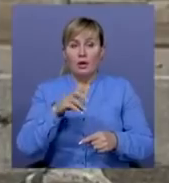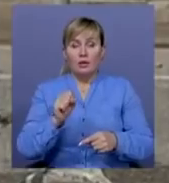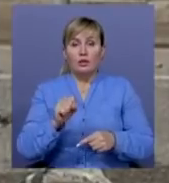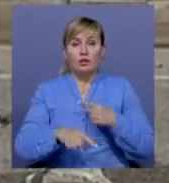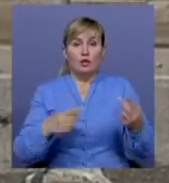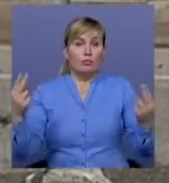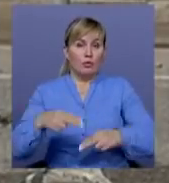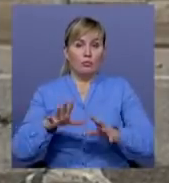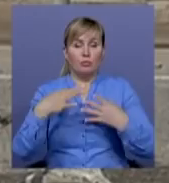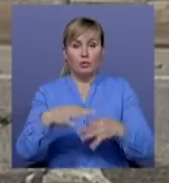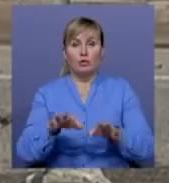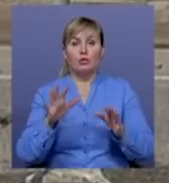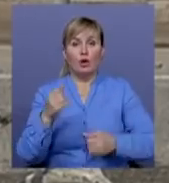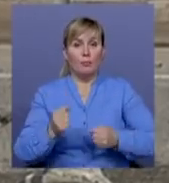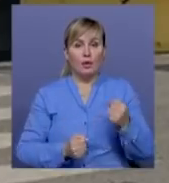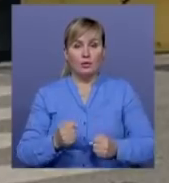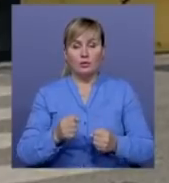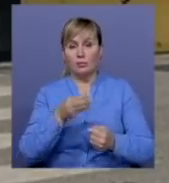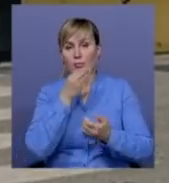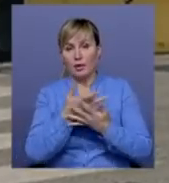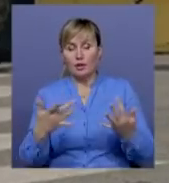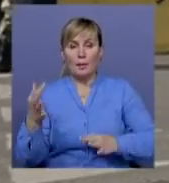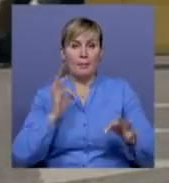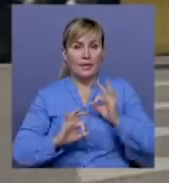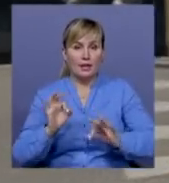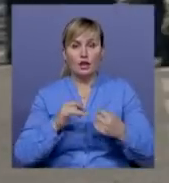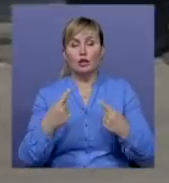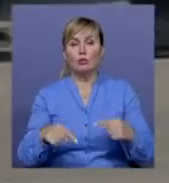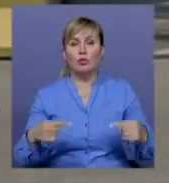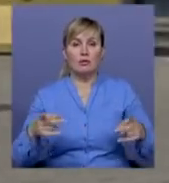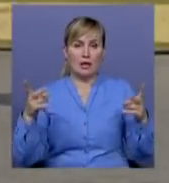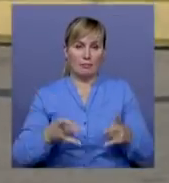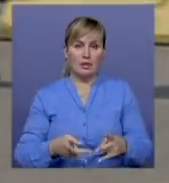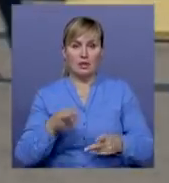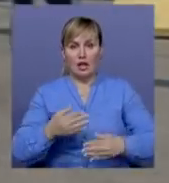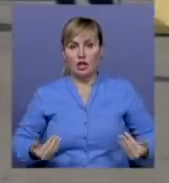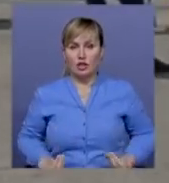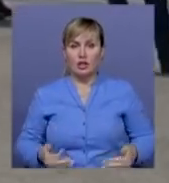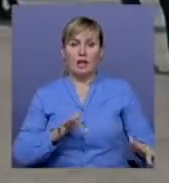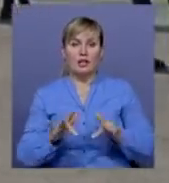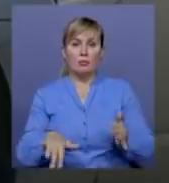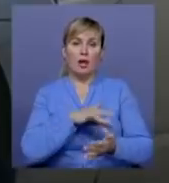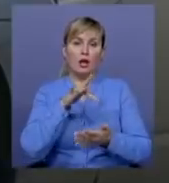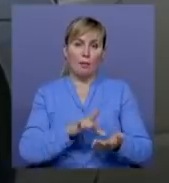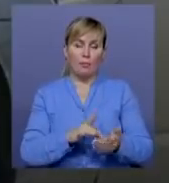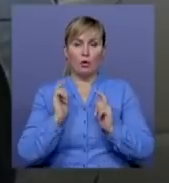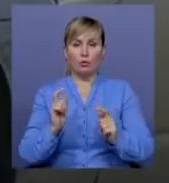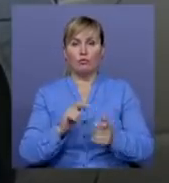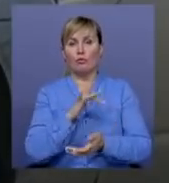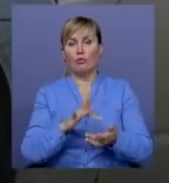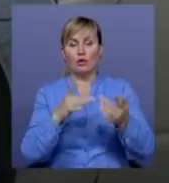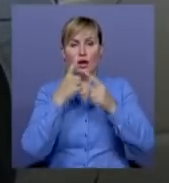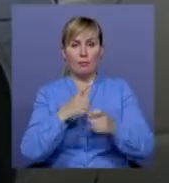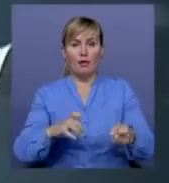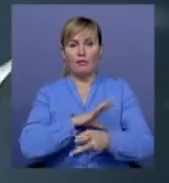через пост будут пропускать только машины с продовольствием, медикаментами и другими необходимыми для жизнедеятельности мегаполиса грузами. В городе